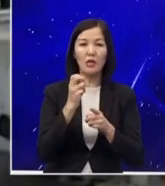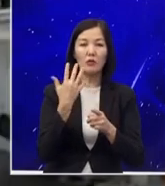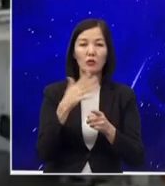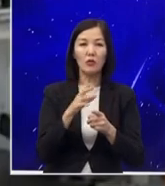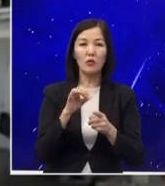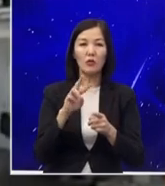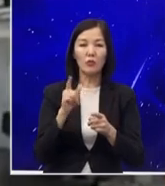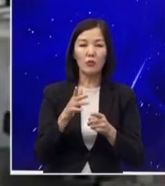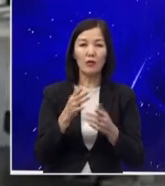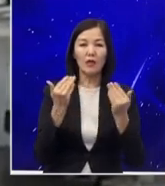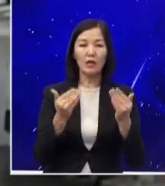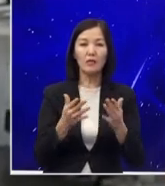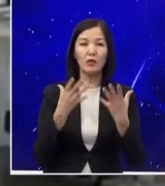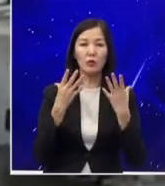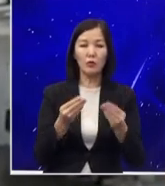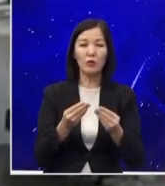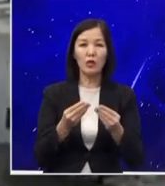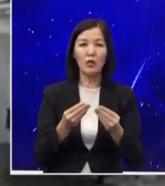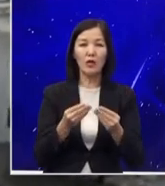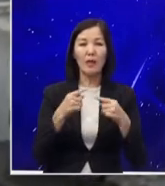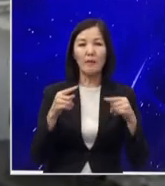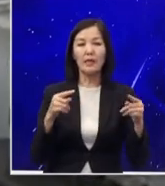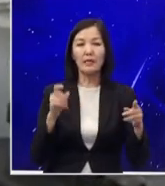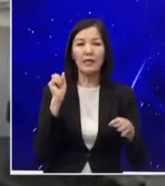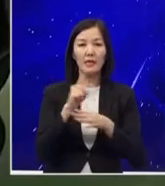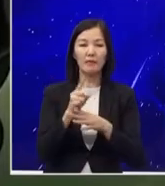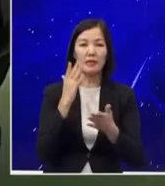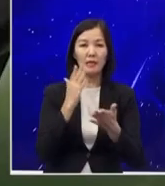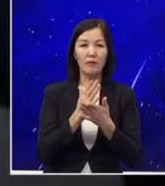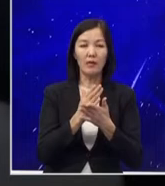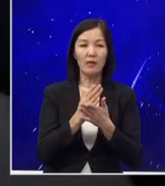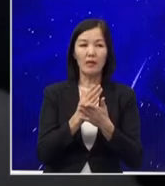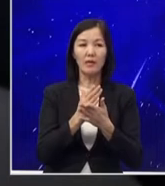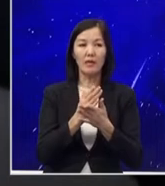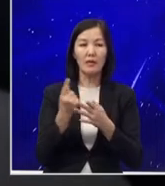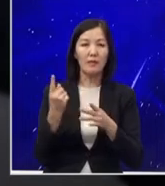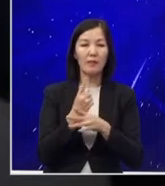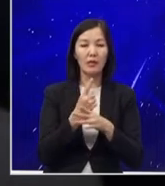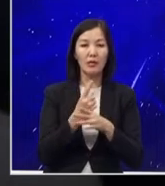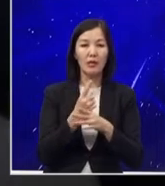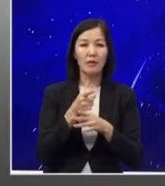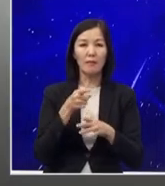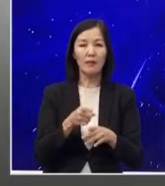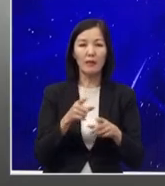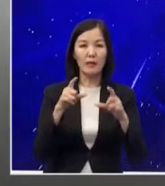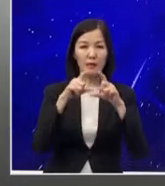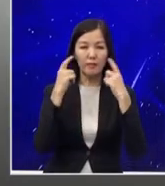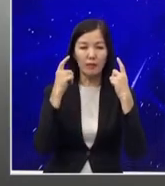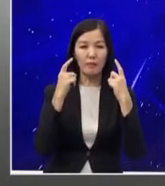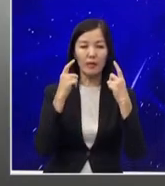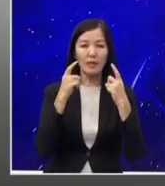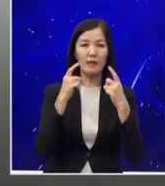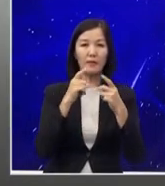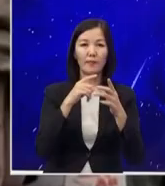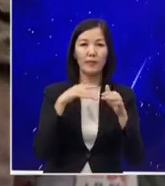Шеберхана қызметкерлеріне қазірдің өзінде өзге өңірлерден көп тапсырыс түсуде. Алғашқы партияда бетперде шығарылады деп отыр.